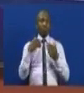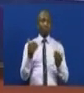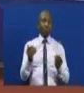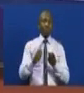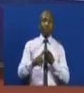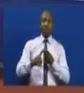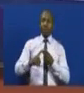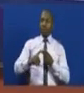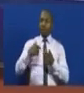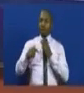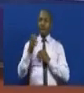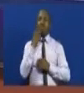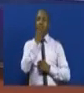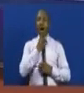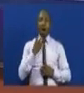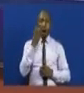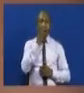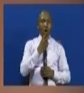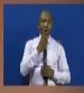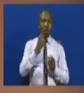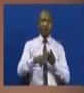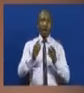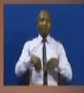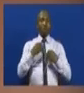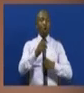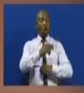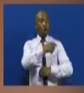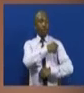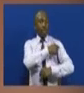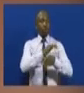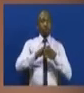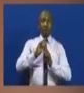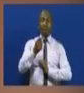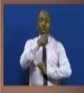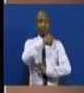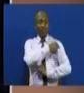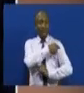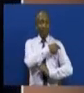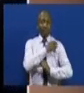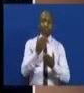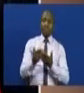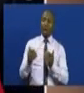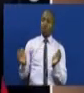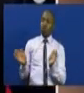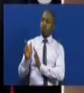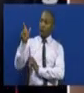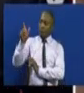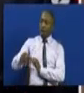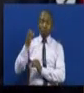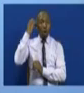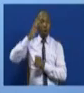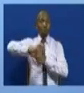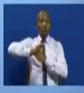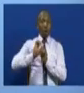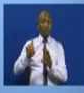Nasibu Abdul Diamond Platinum ametoa hoteli yake kwa serikali itumike kwa hospitali au karantini kwa athirika wa ugonjwa wa corona. Diamond amesema huo